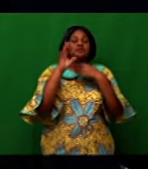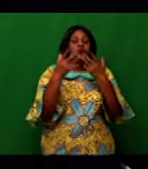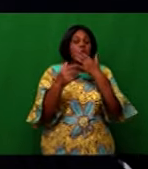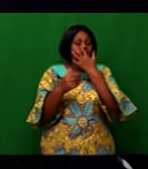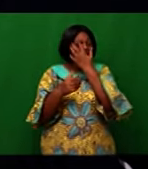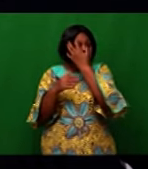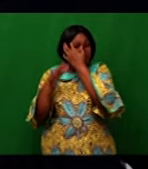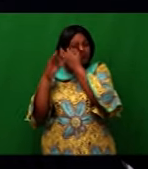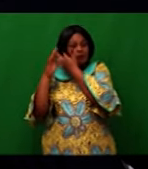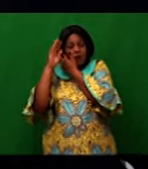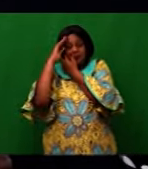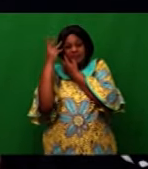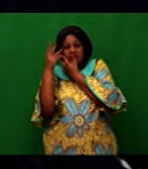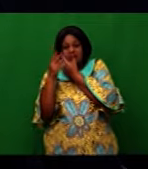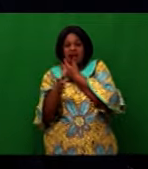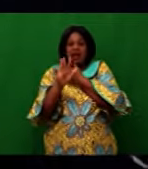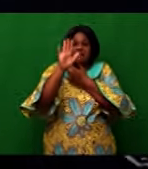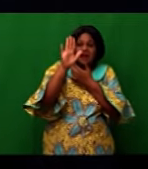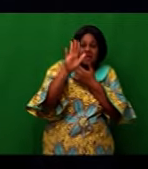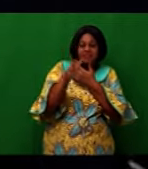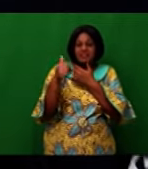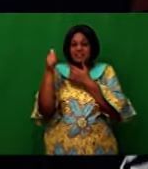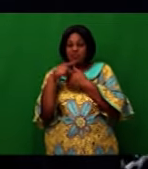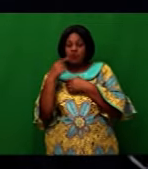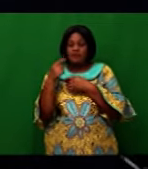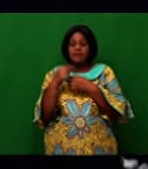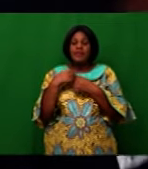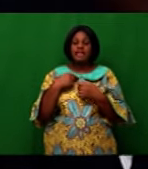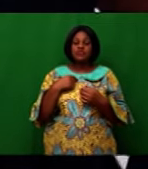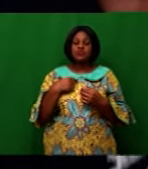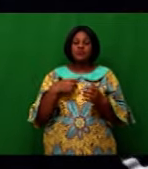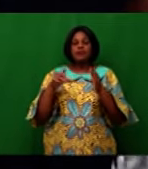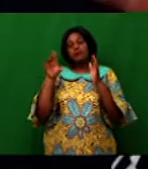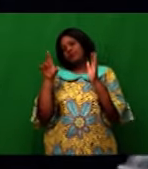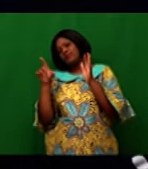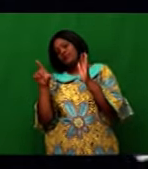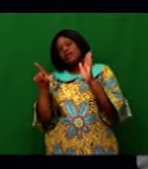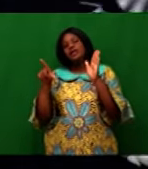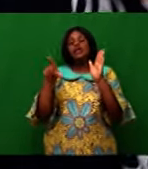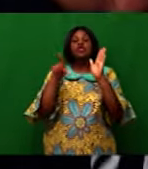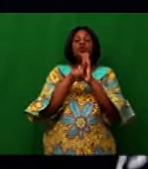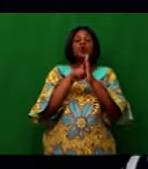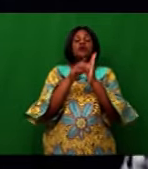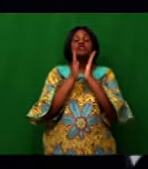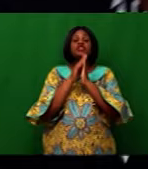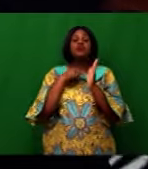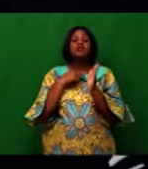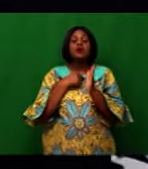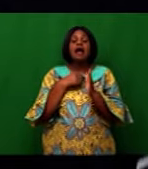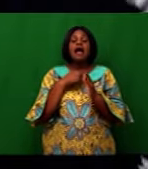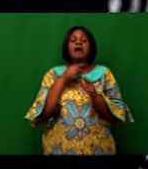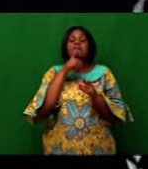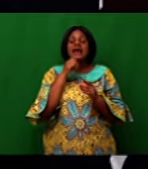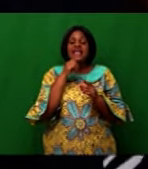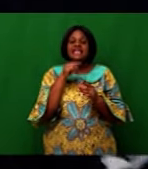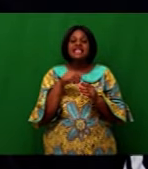6 chitendero chedu chinotendedza murume kuti aroore kusvika kuvakadzivana asi ndambotaura